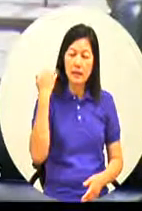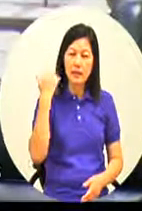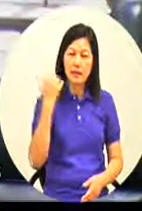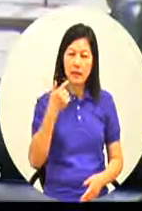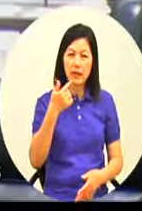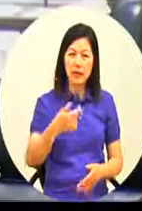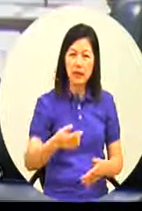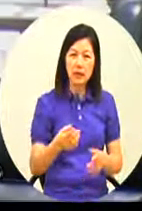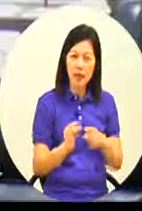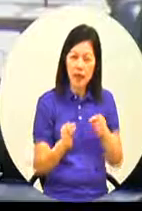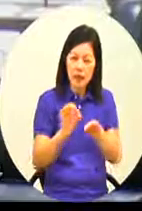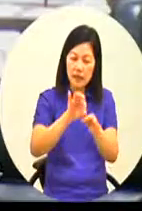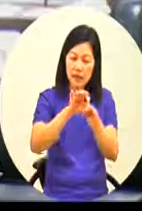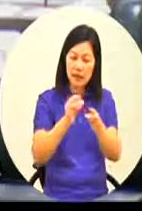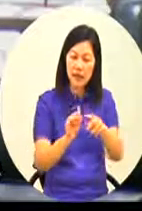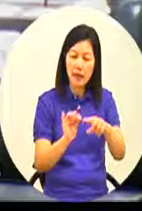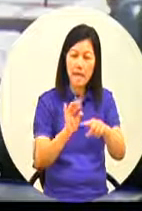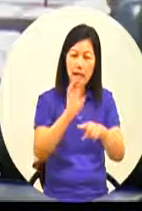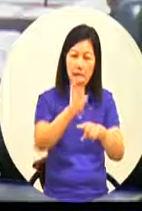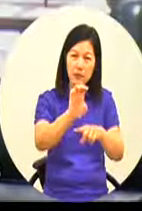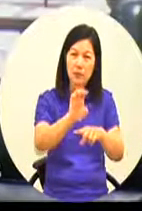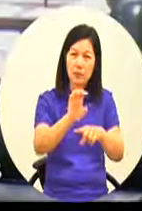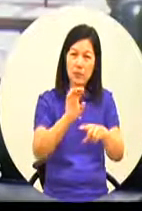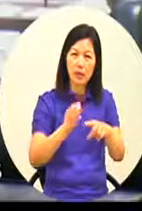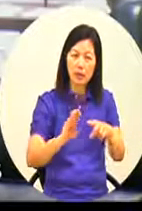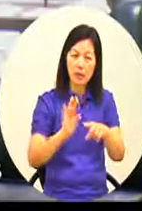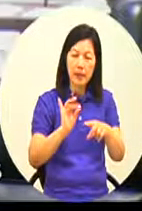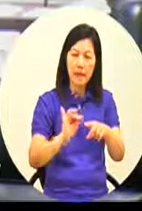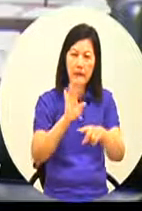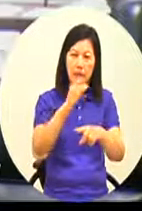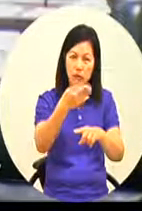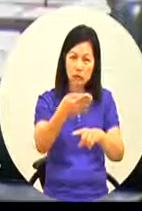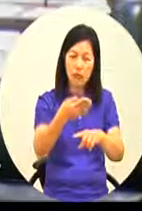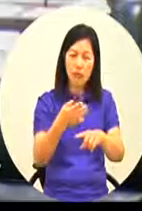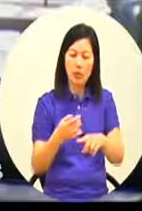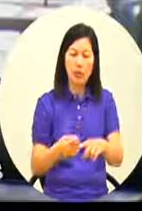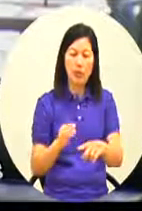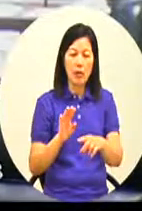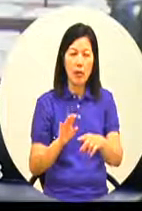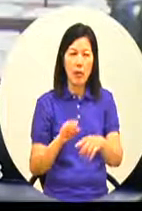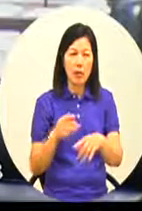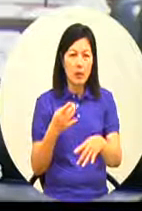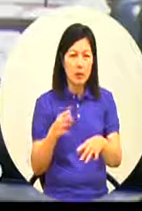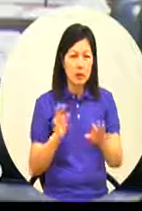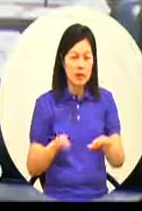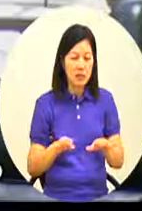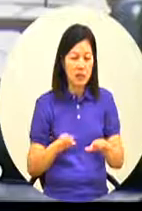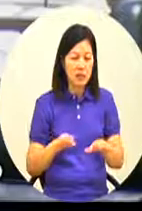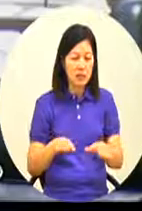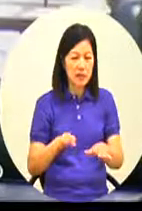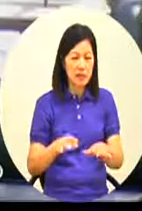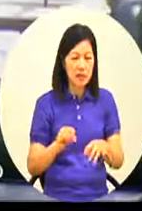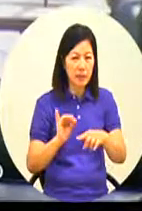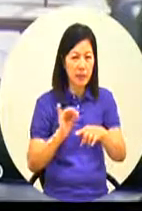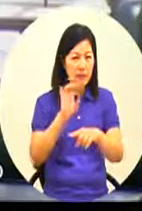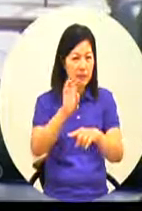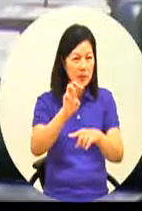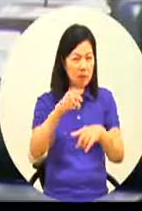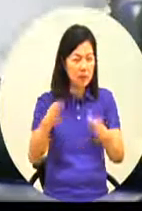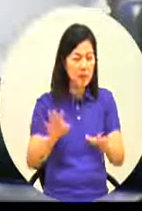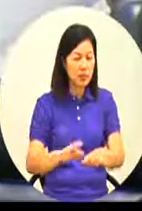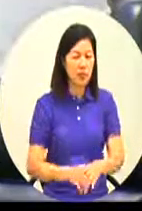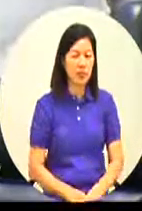9%，上一个3年的调整也不过9%多而已啊。这次调到30几%，没错，你们是要想要逐年的增进，